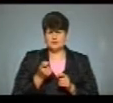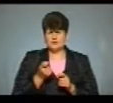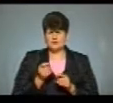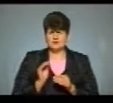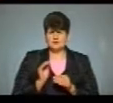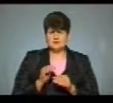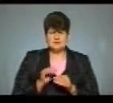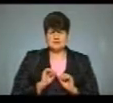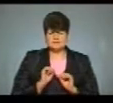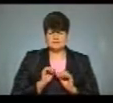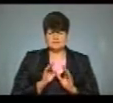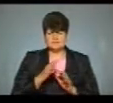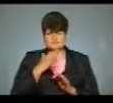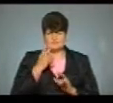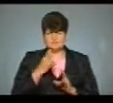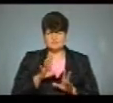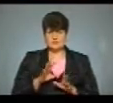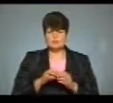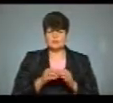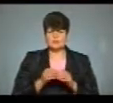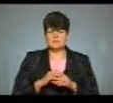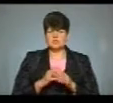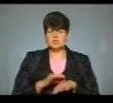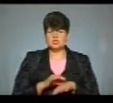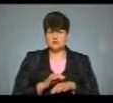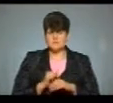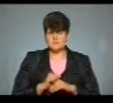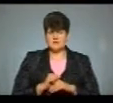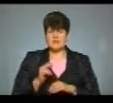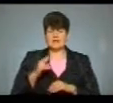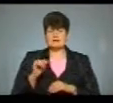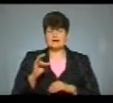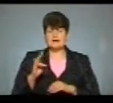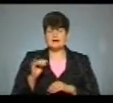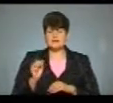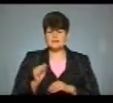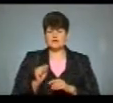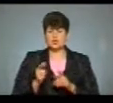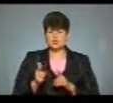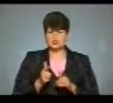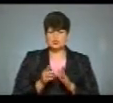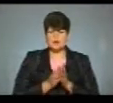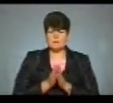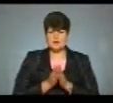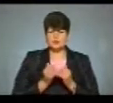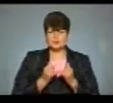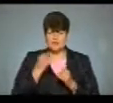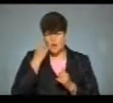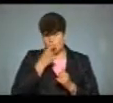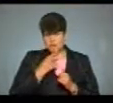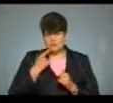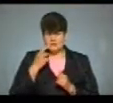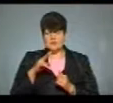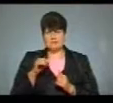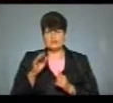не перестарайтеся, тому що будете мати проблеми з шкірою. Дарина Лосєва із села Керманчик з Донеччини готує мило для обличчя на основі